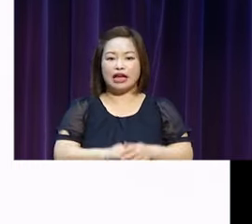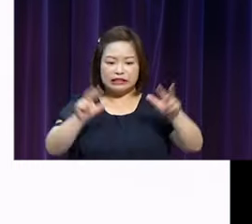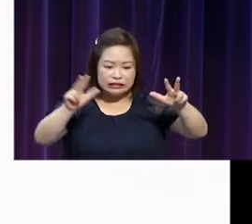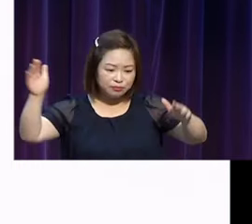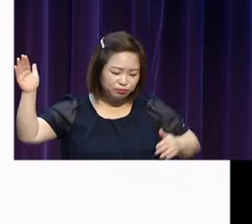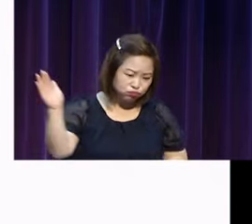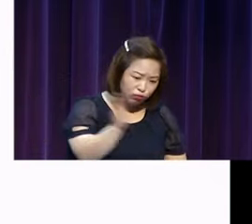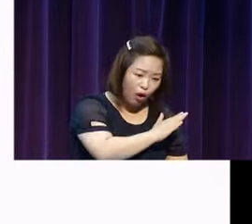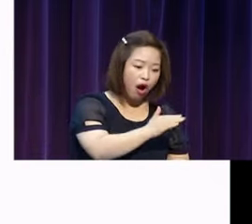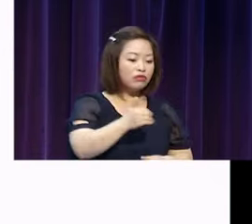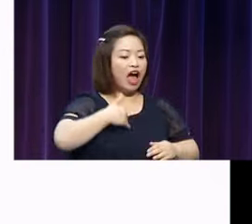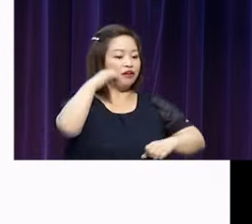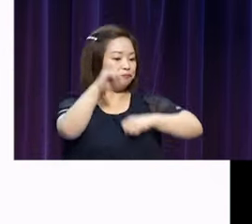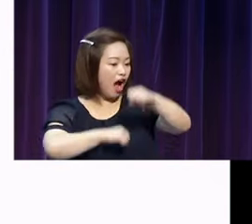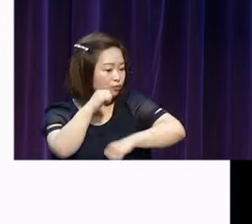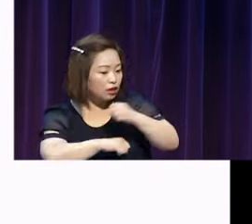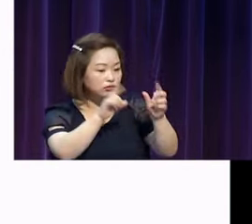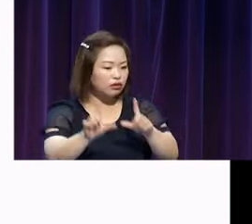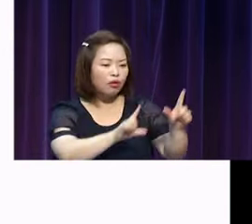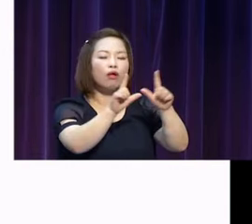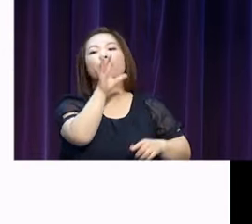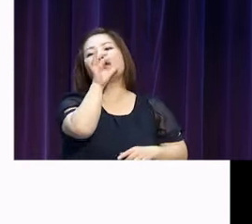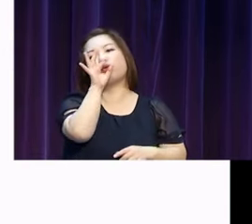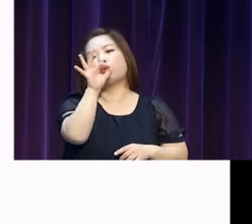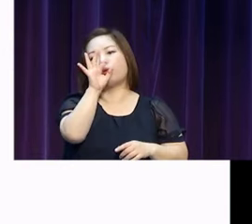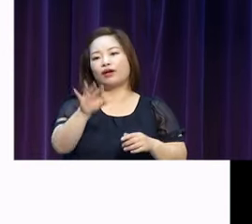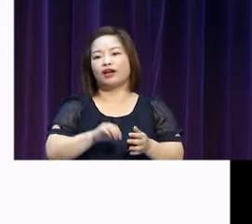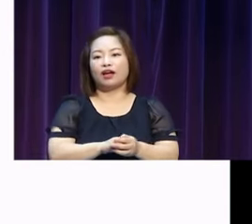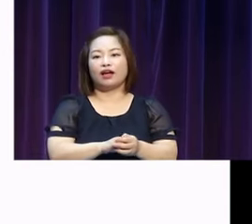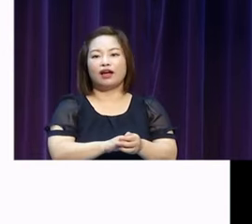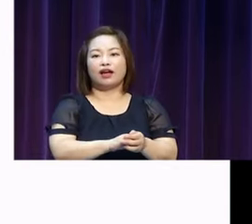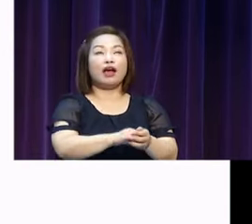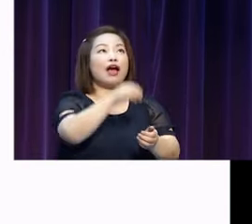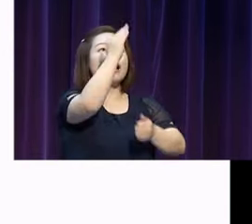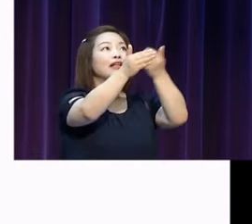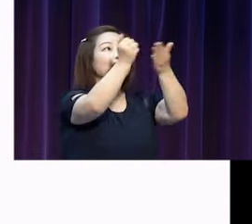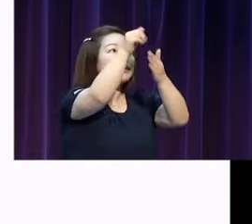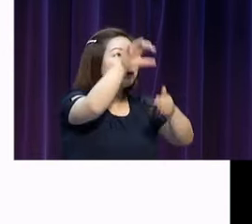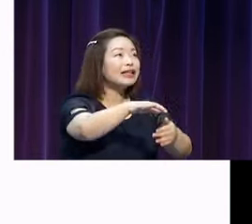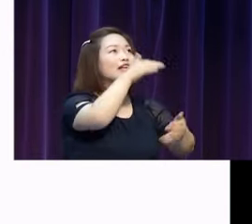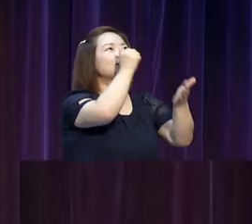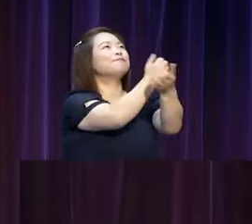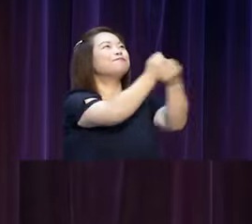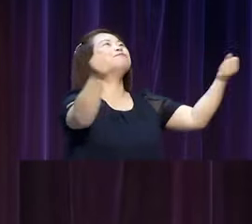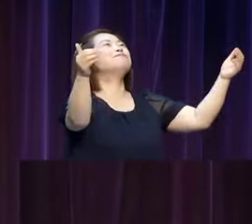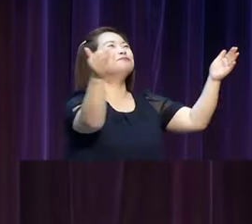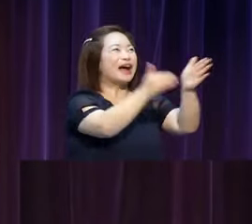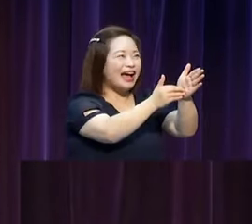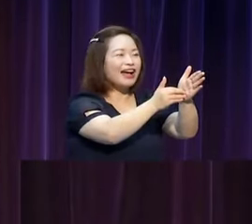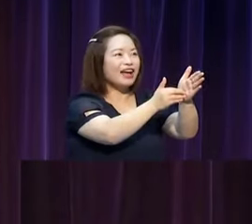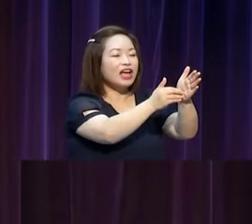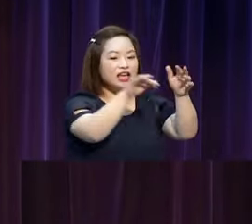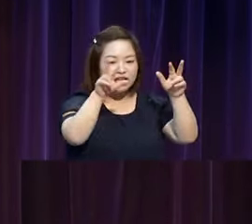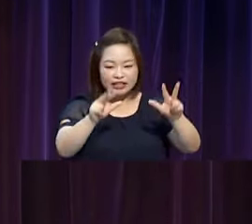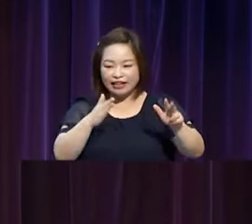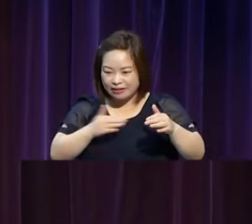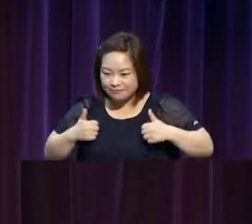살았는데 죄 용서됐다고 해서 하루아침에 사람이 바뀌고 마음이 바뀌는 것은